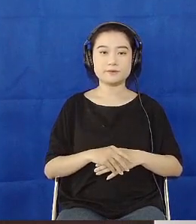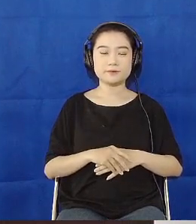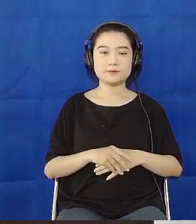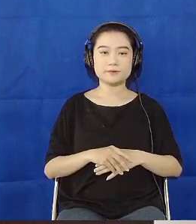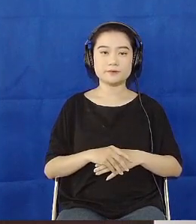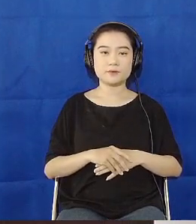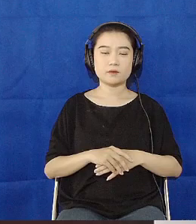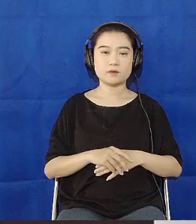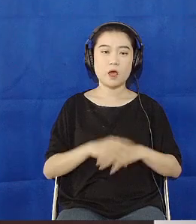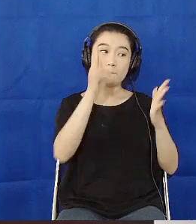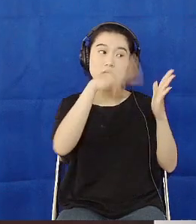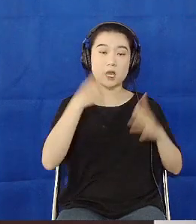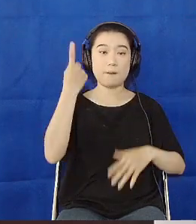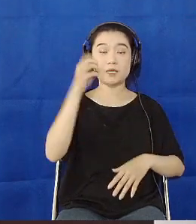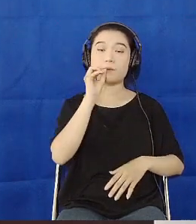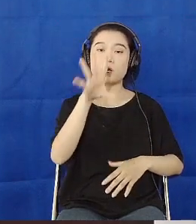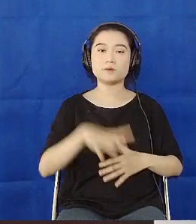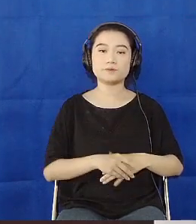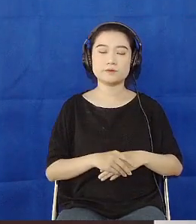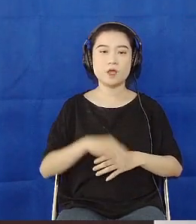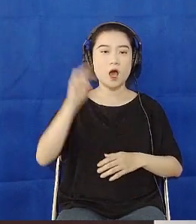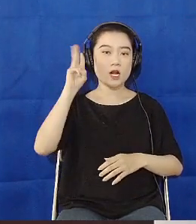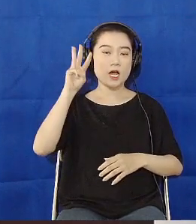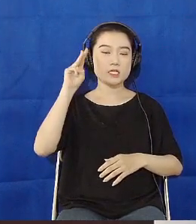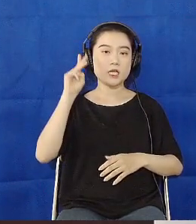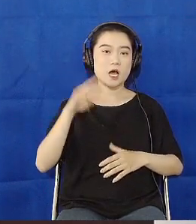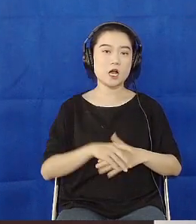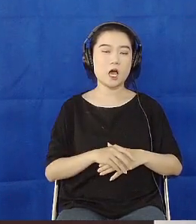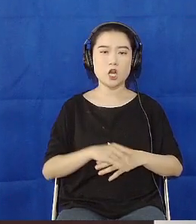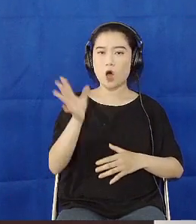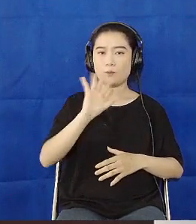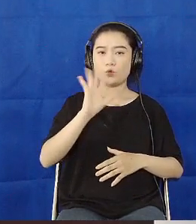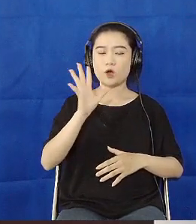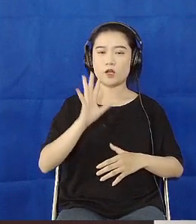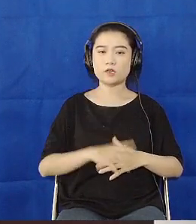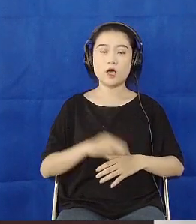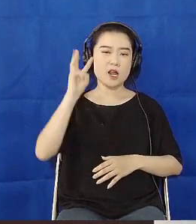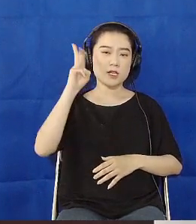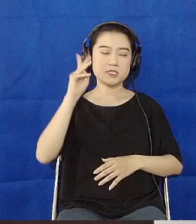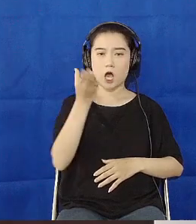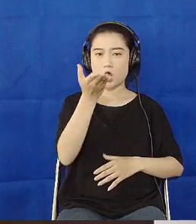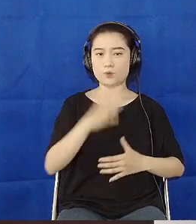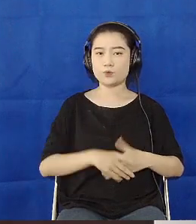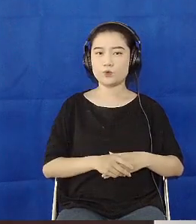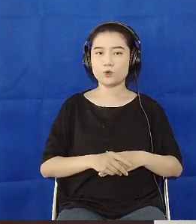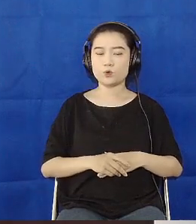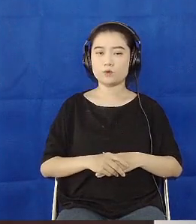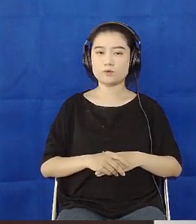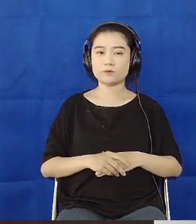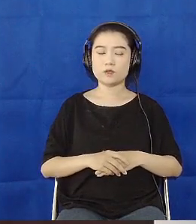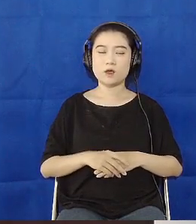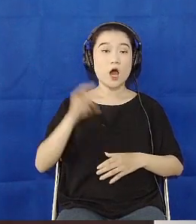pertama mengungkapkan, rancanganku bukanlah rancanganmu. Betapa